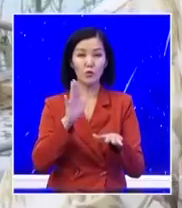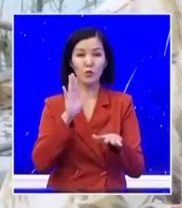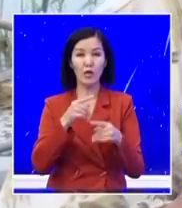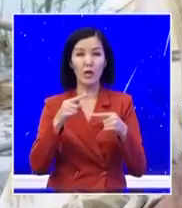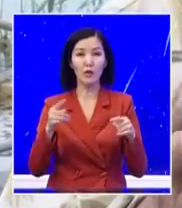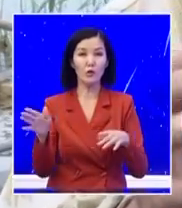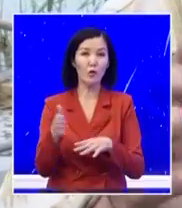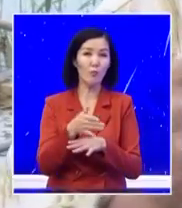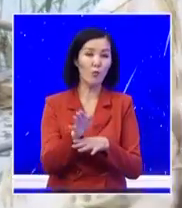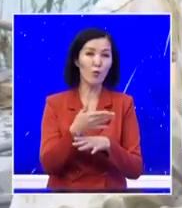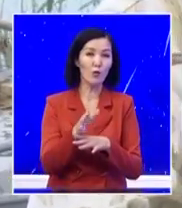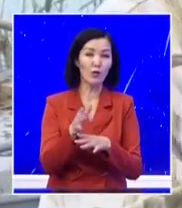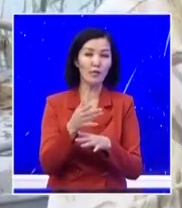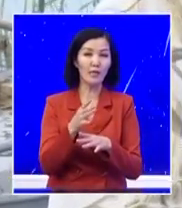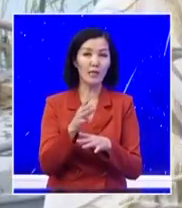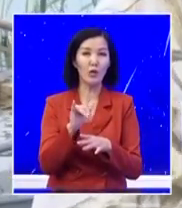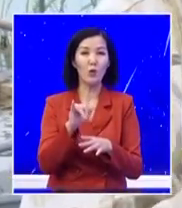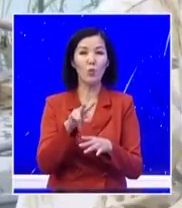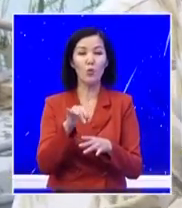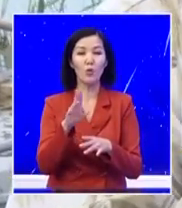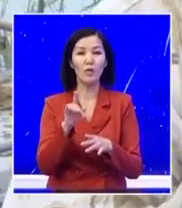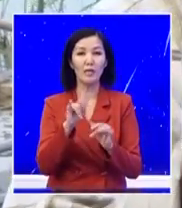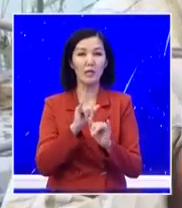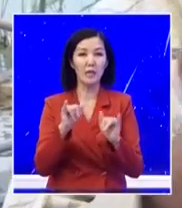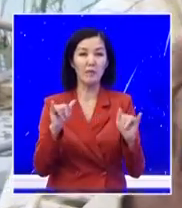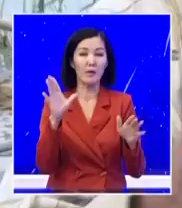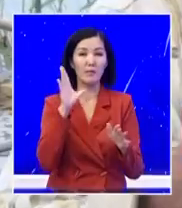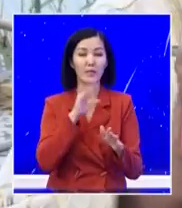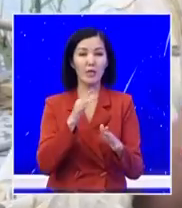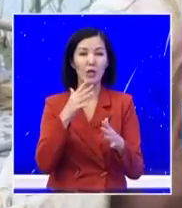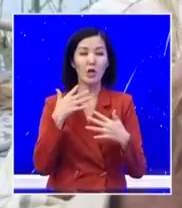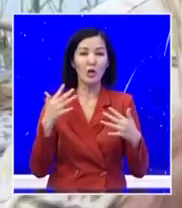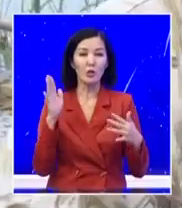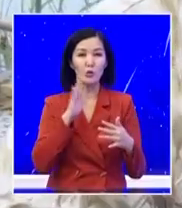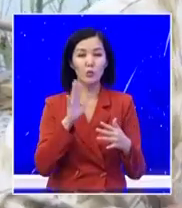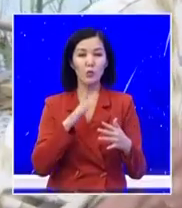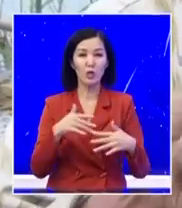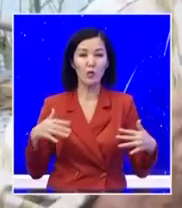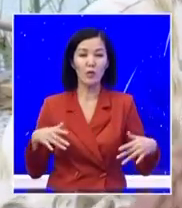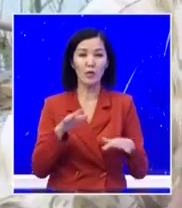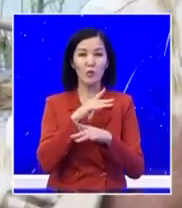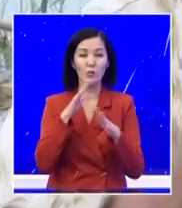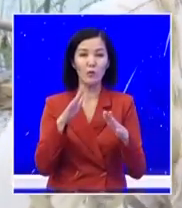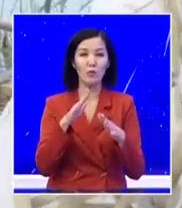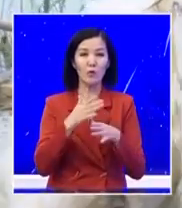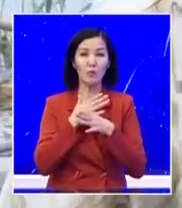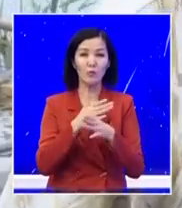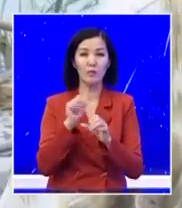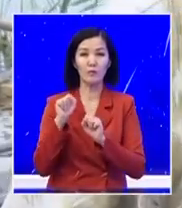түрлі балықтар уылдырық шаша бастайды. Біз бұл кезде барынша су жануарларының көбеюіне ықпал етуге тырысамыз. Суды тазалаймыз.